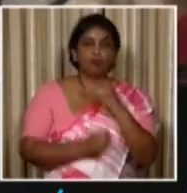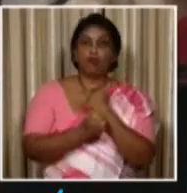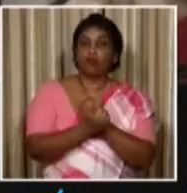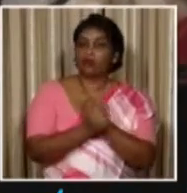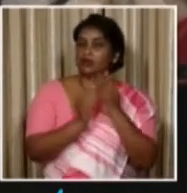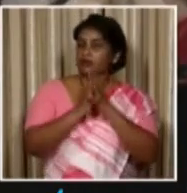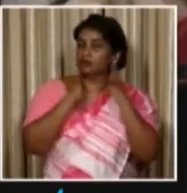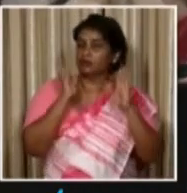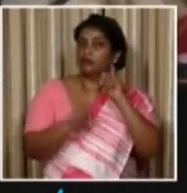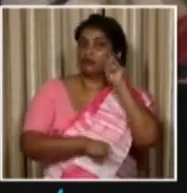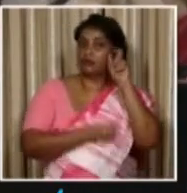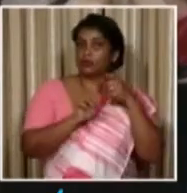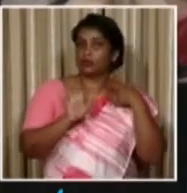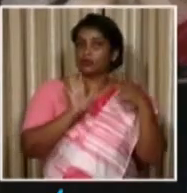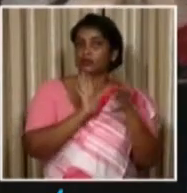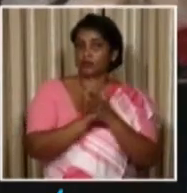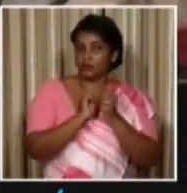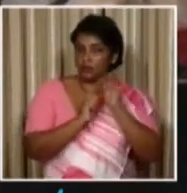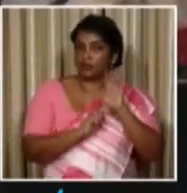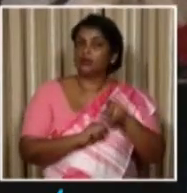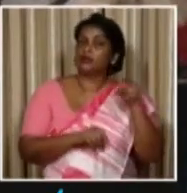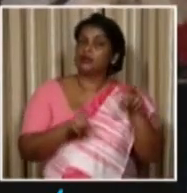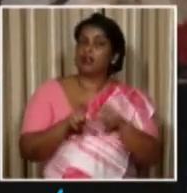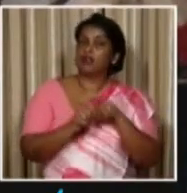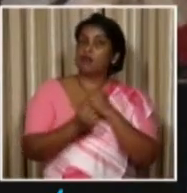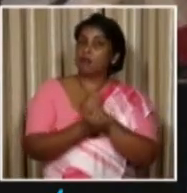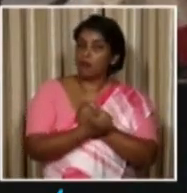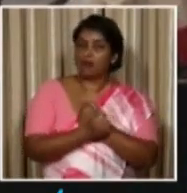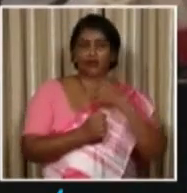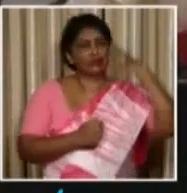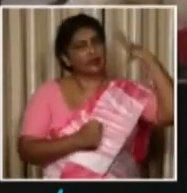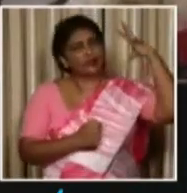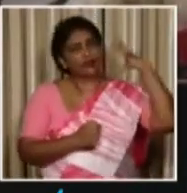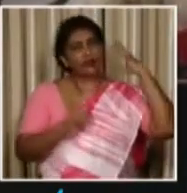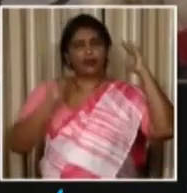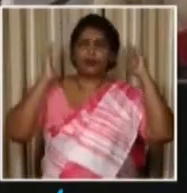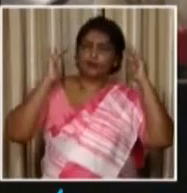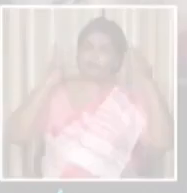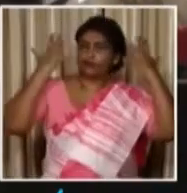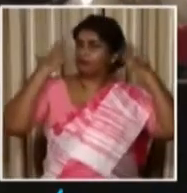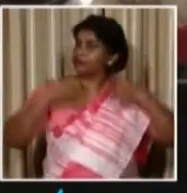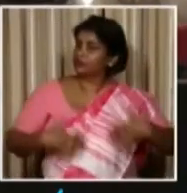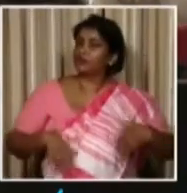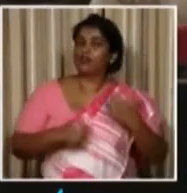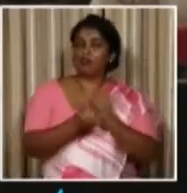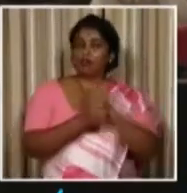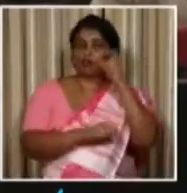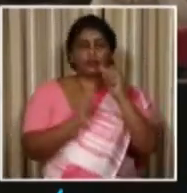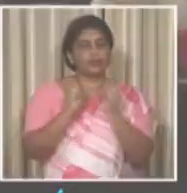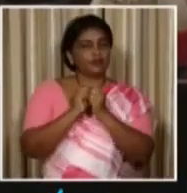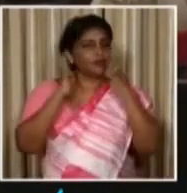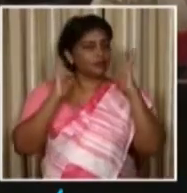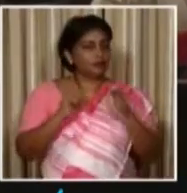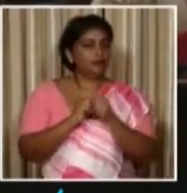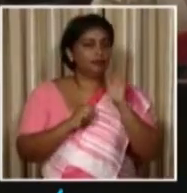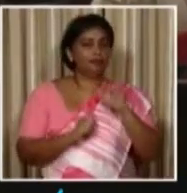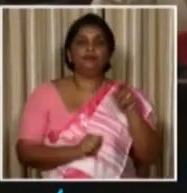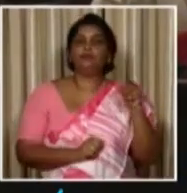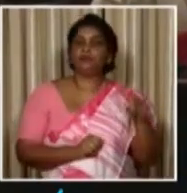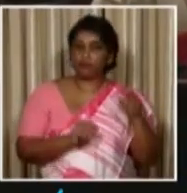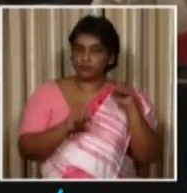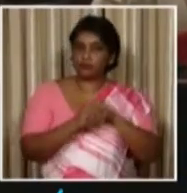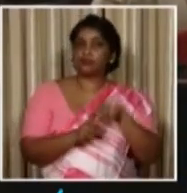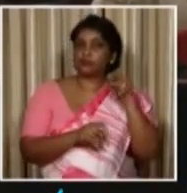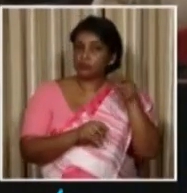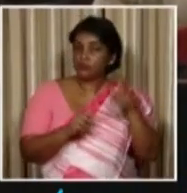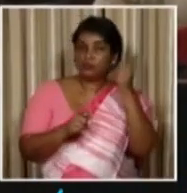besar janata awak ke kweda karena wa eva game polisiya auwe wesse temimin polis nildaring besar karya bar karena wa itu lah hebe